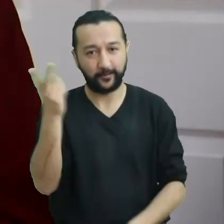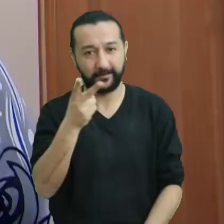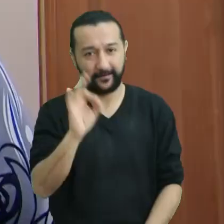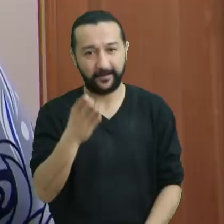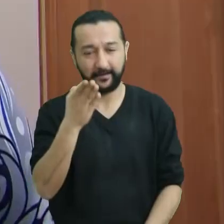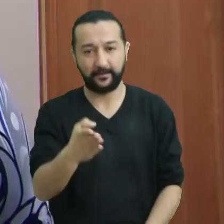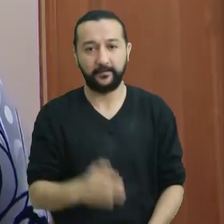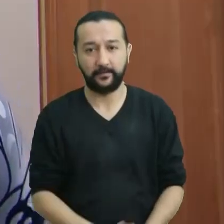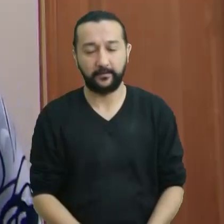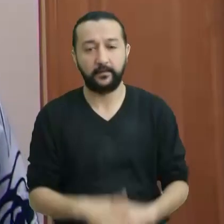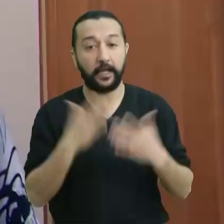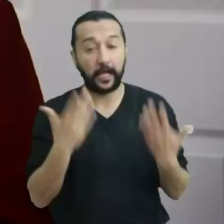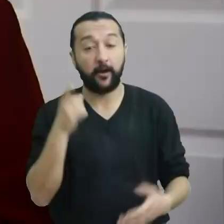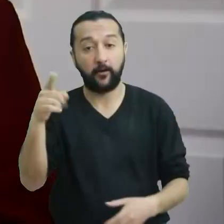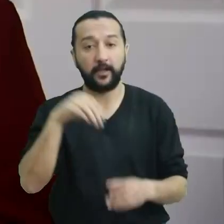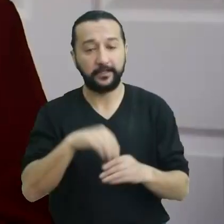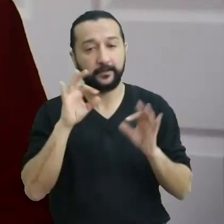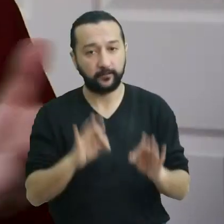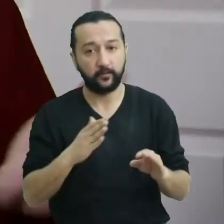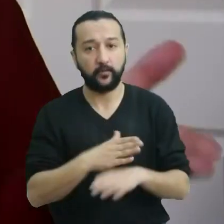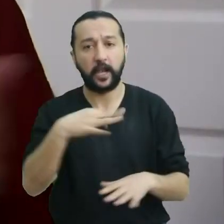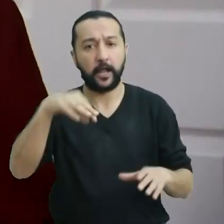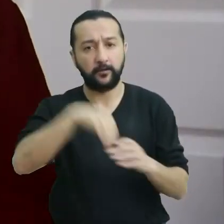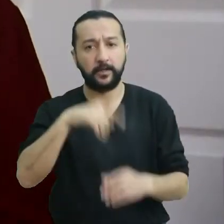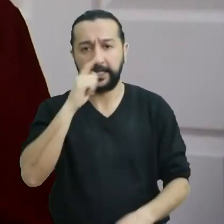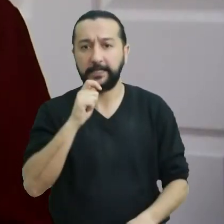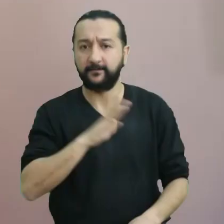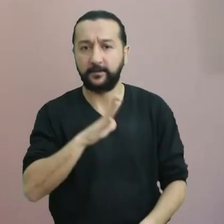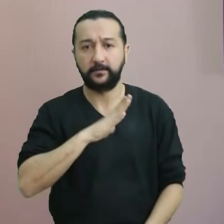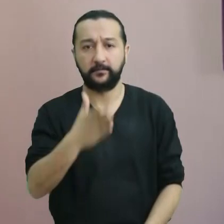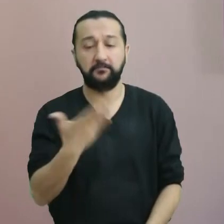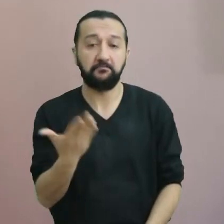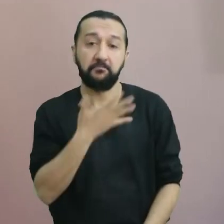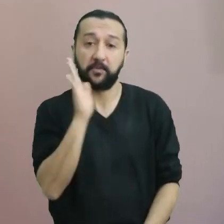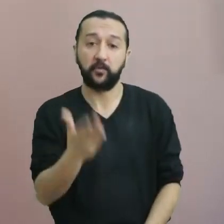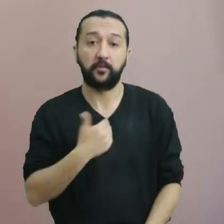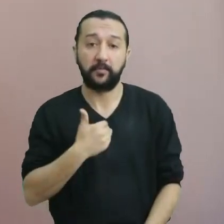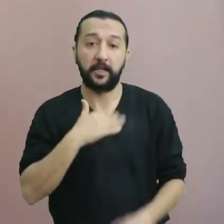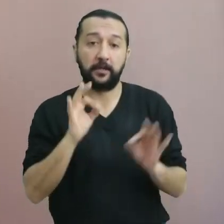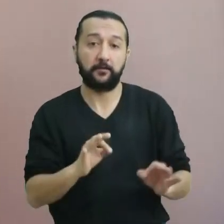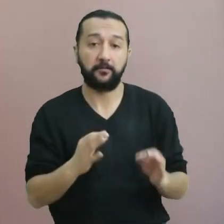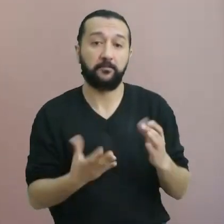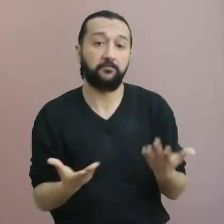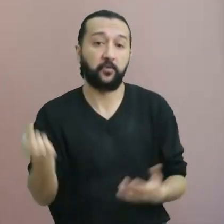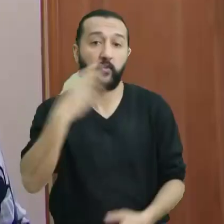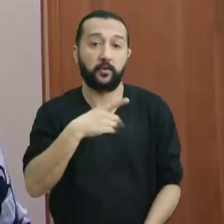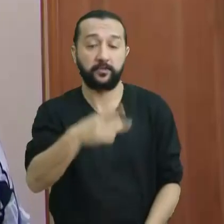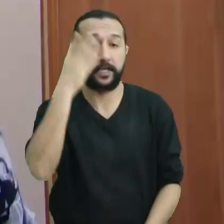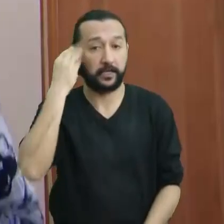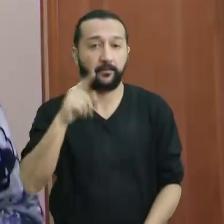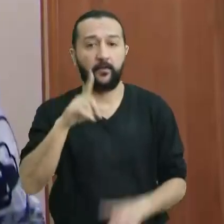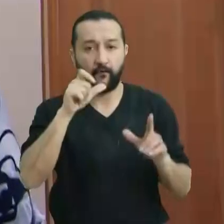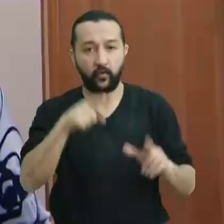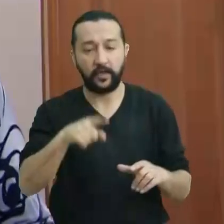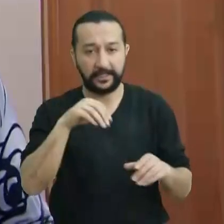ya. Hay onlar da. Poşetin içinde ne işi var bunun ya? Canım ne bileyim, belki hatıra olarak uzaklarına resmi göndermişlerdir.